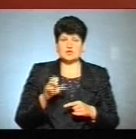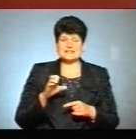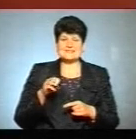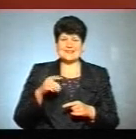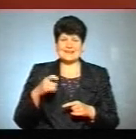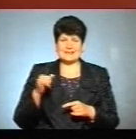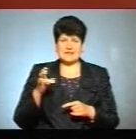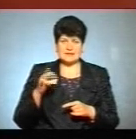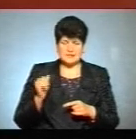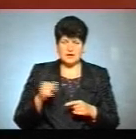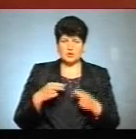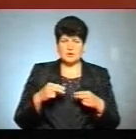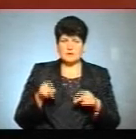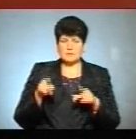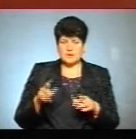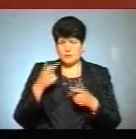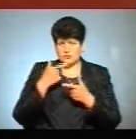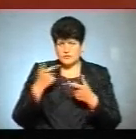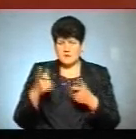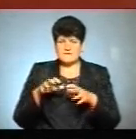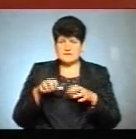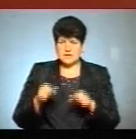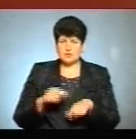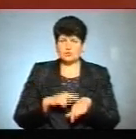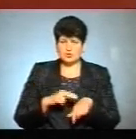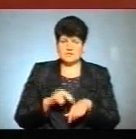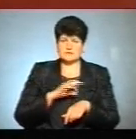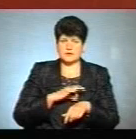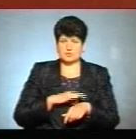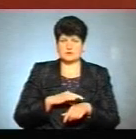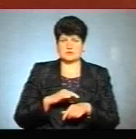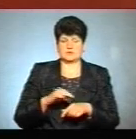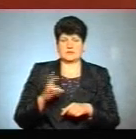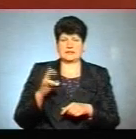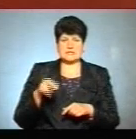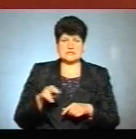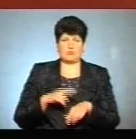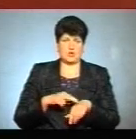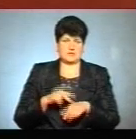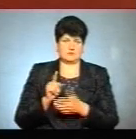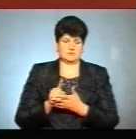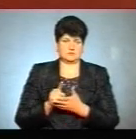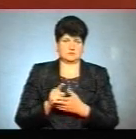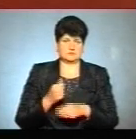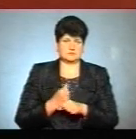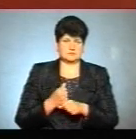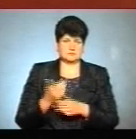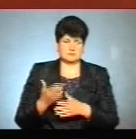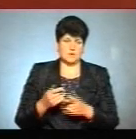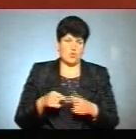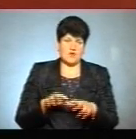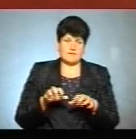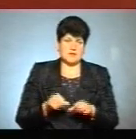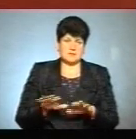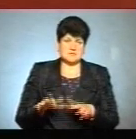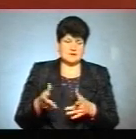однозначно ми повідомляємо владу і Нацполіцію, застосувати санкції може тільки Нацполіція або органи влади